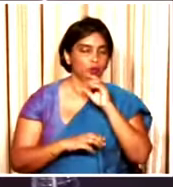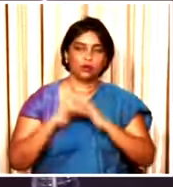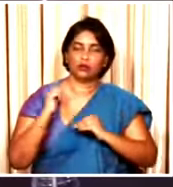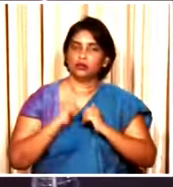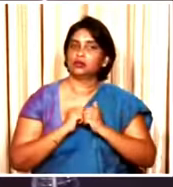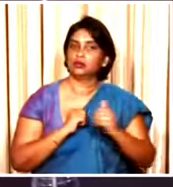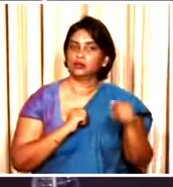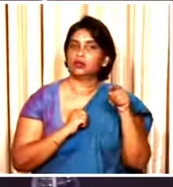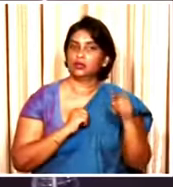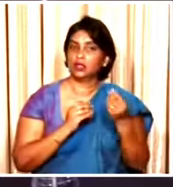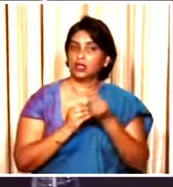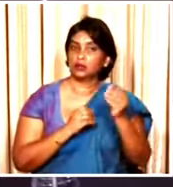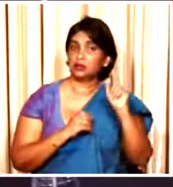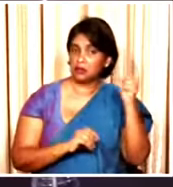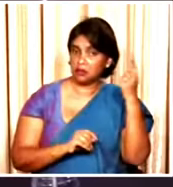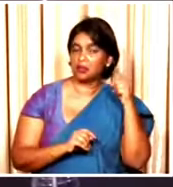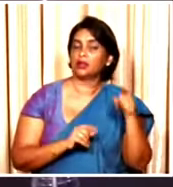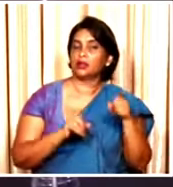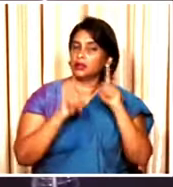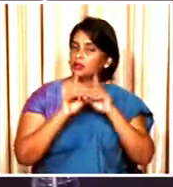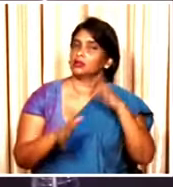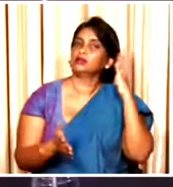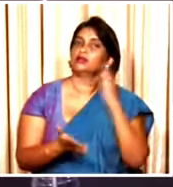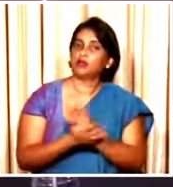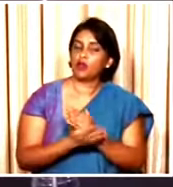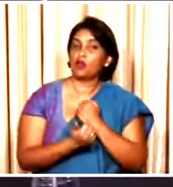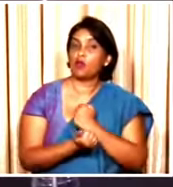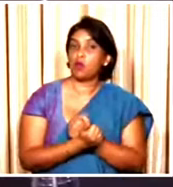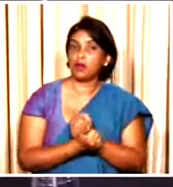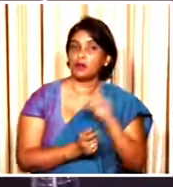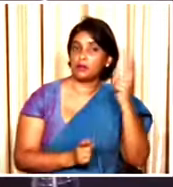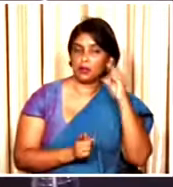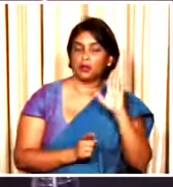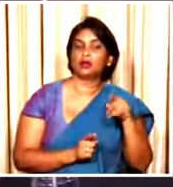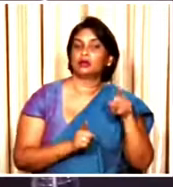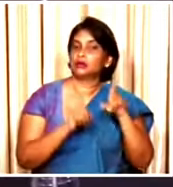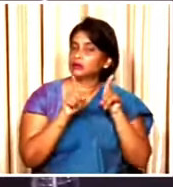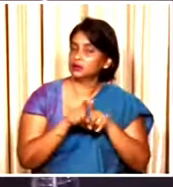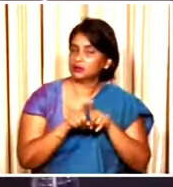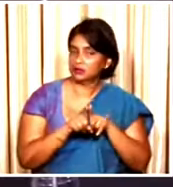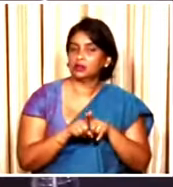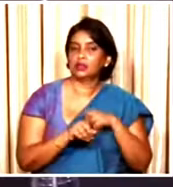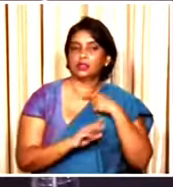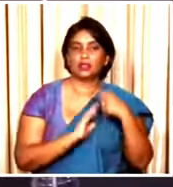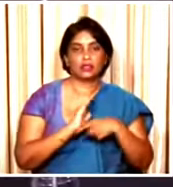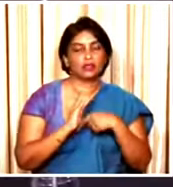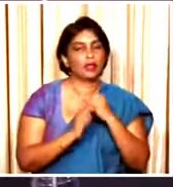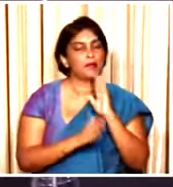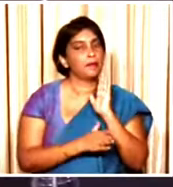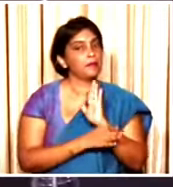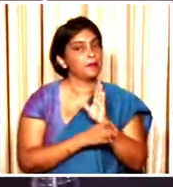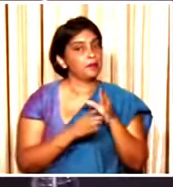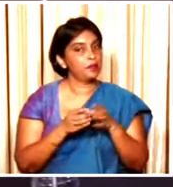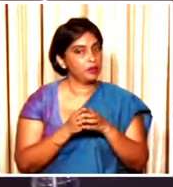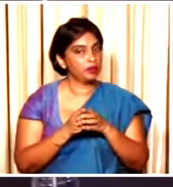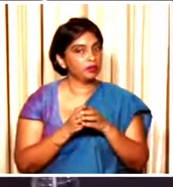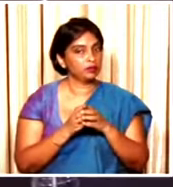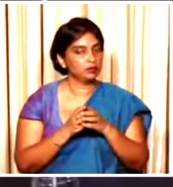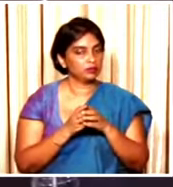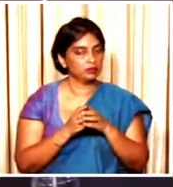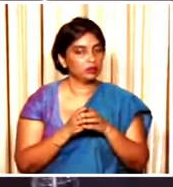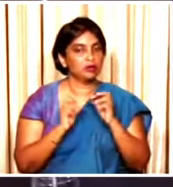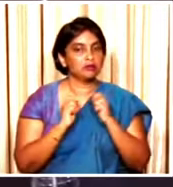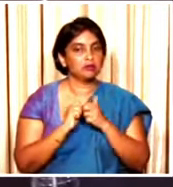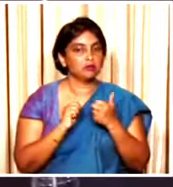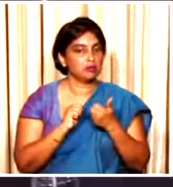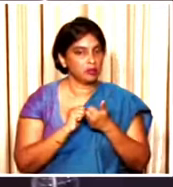ක්‍රියාත්මක කරන්න දුන්න නියෝග ඒවා වළක්වලා පොලිසිය දාලා මේ විදිහට ශ්‍රී ලංකා නිදහස් පක්ෂයේ මේ තිබෙන